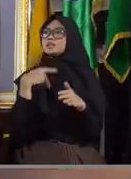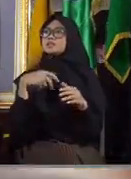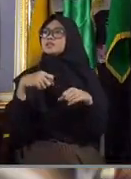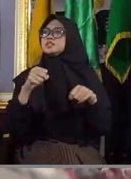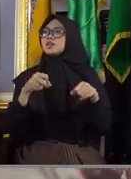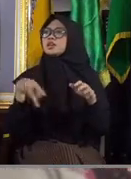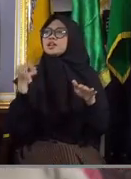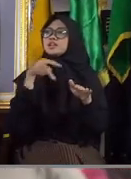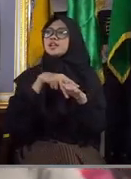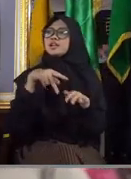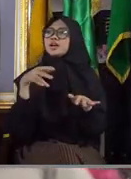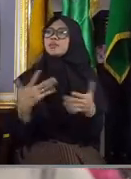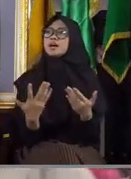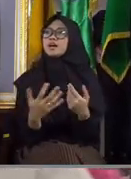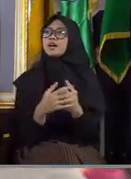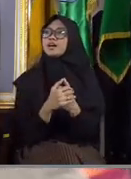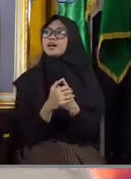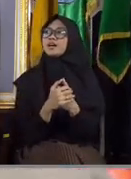apa